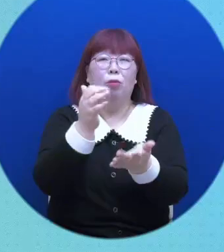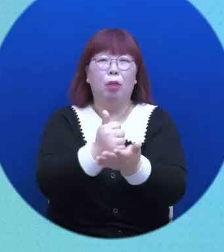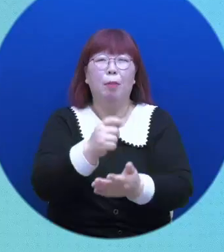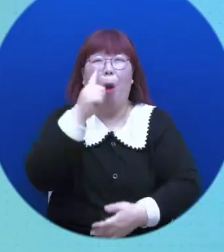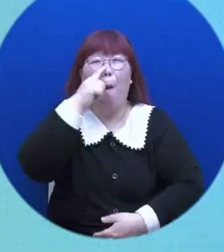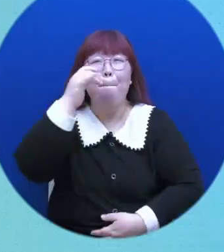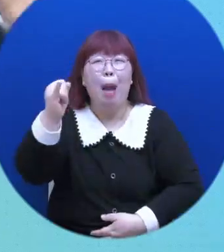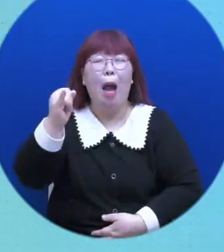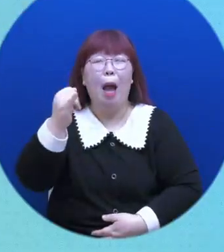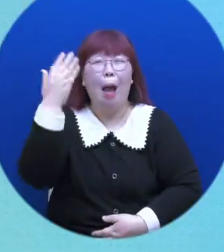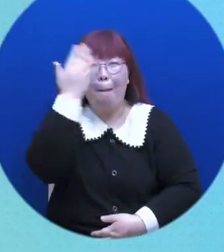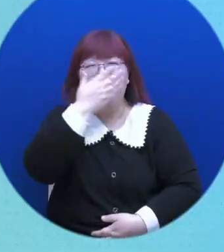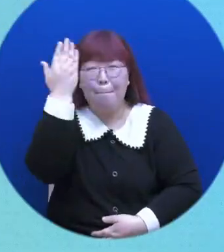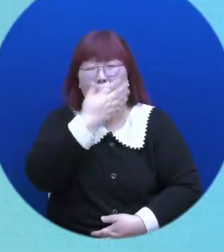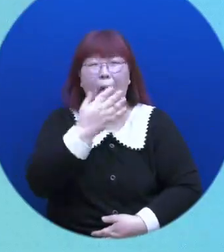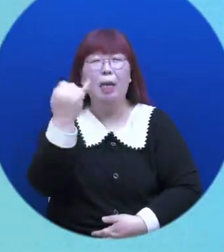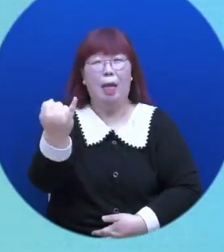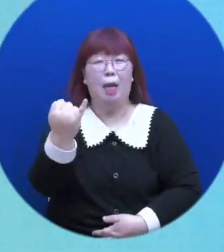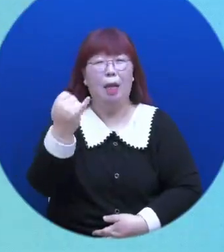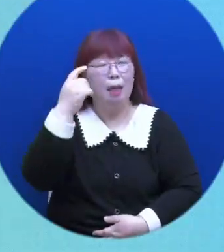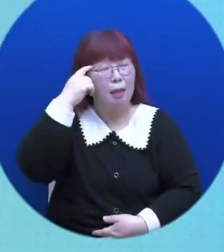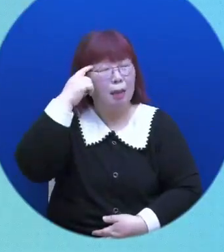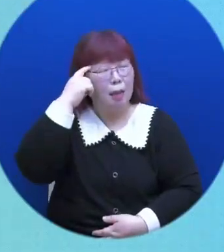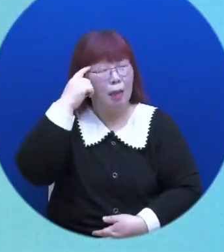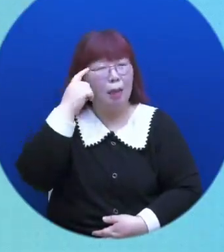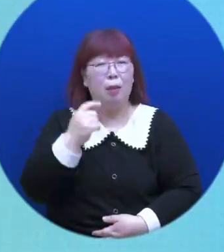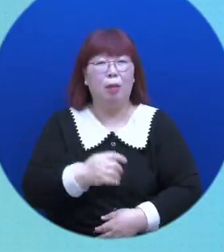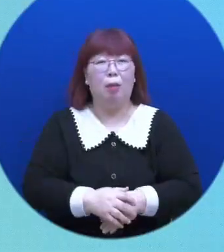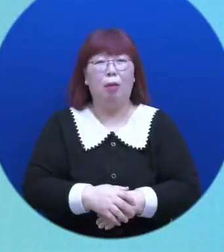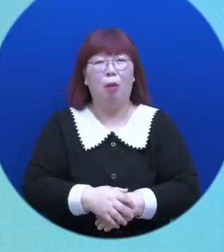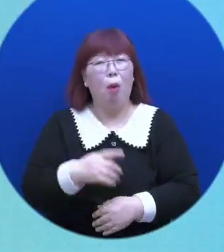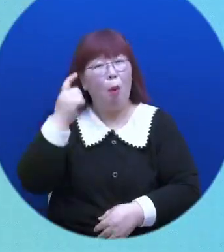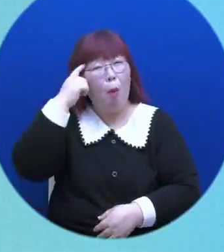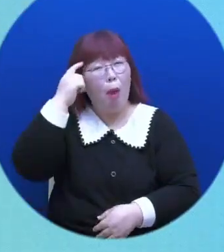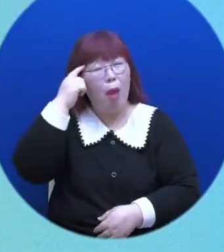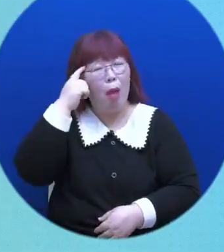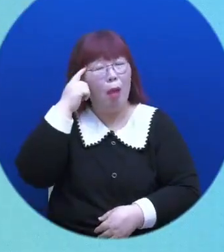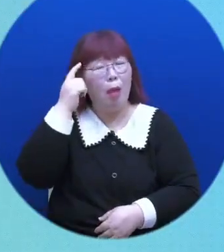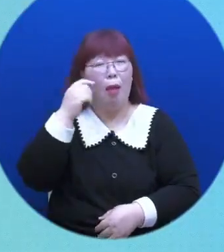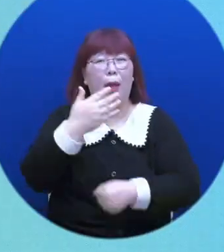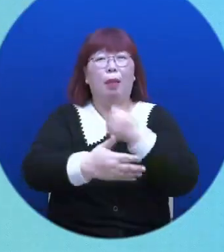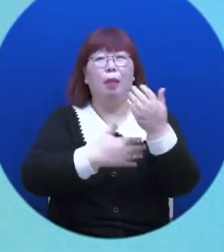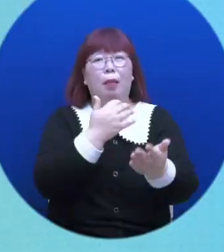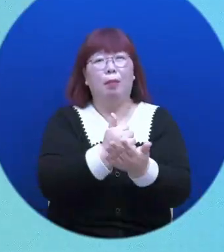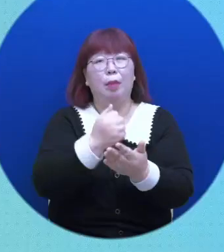보았어요. 왜 하나님께서는 마리아를 캐스팅한 걸까?